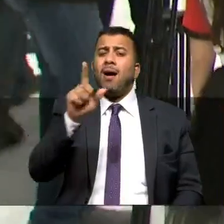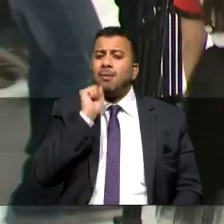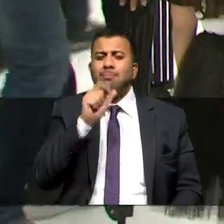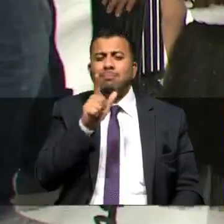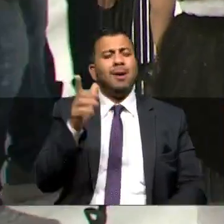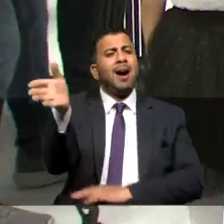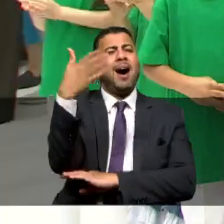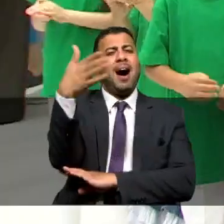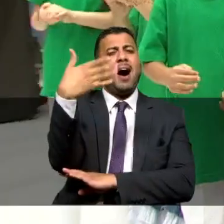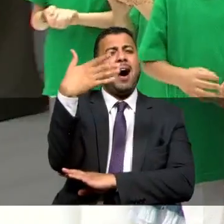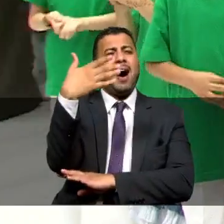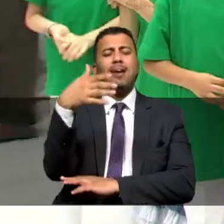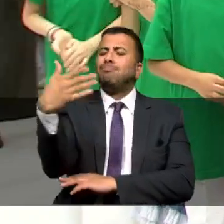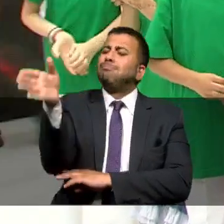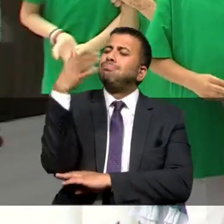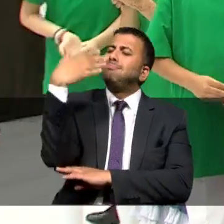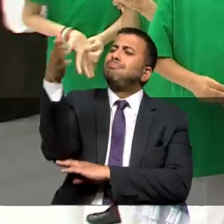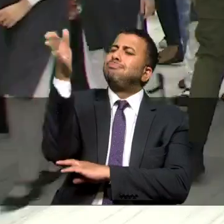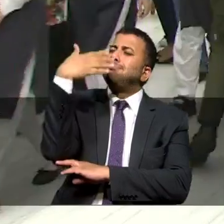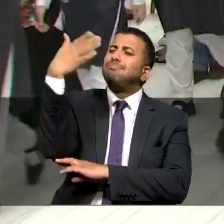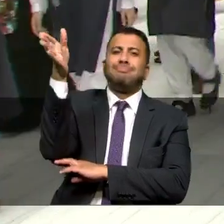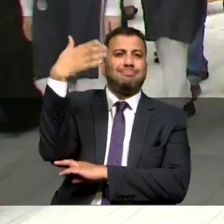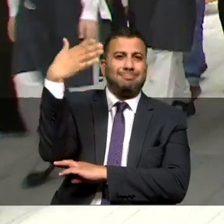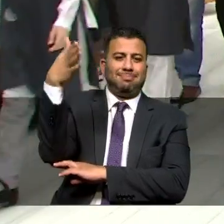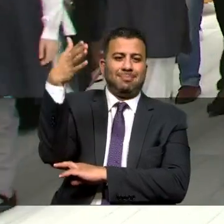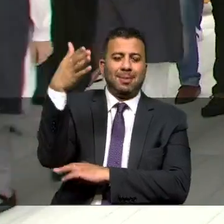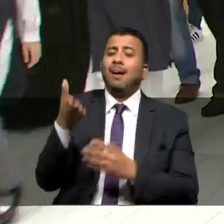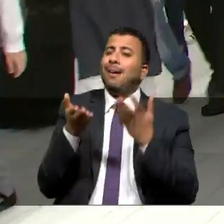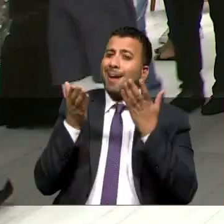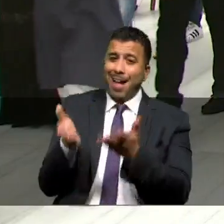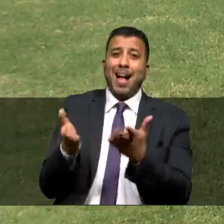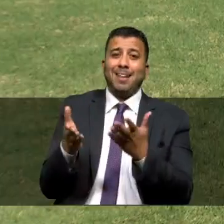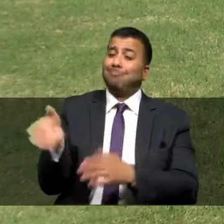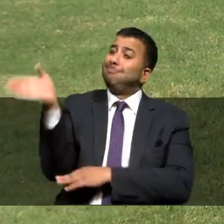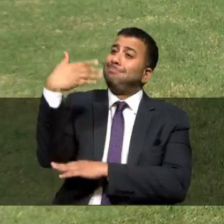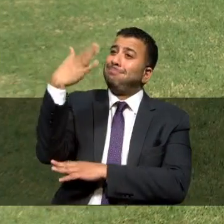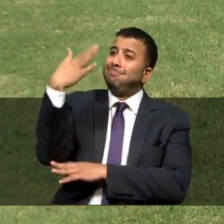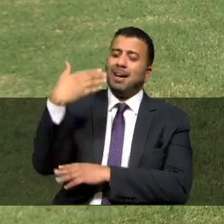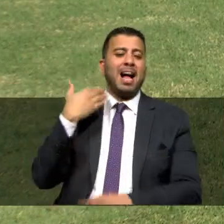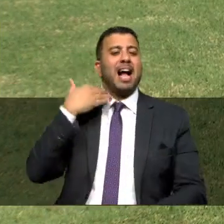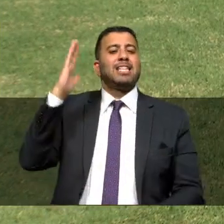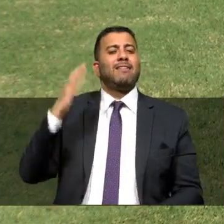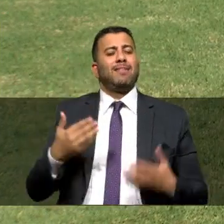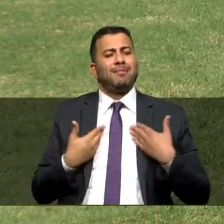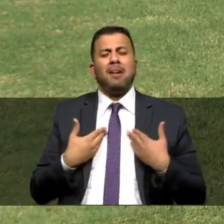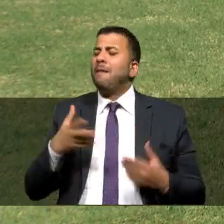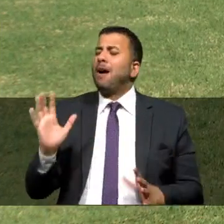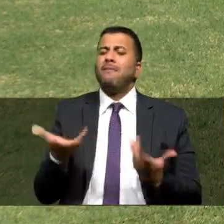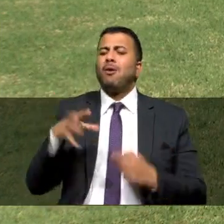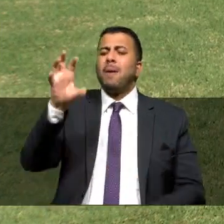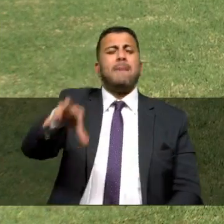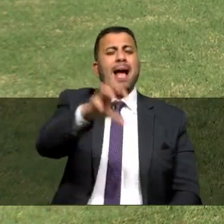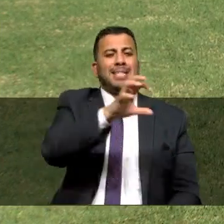تحت علم الدولة الخفاق عالياً. ها هي دولتنا ترفع شعار العز والفخر في كل